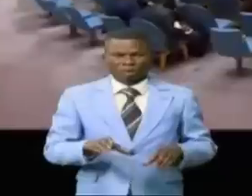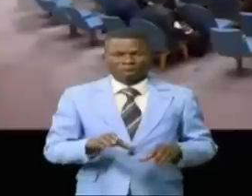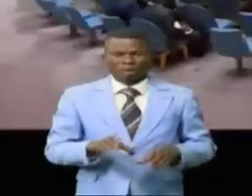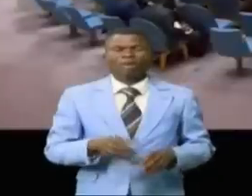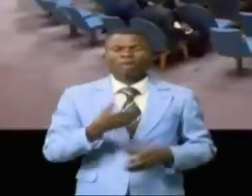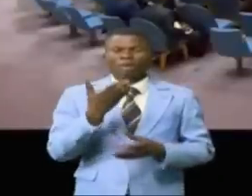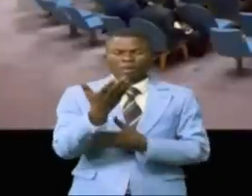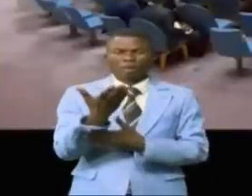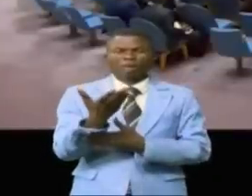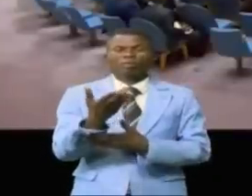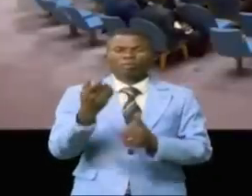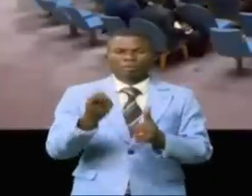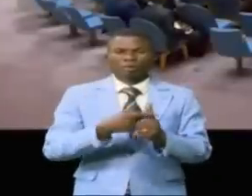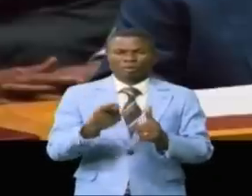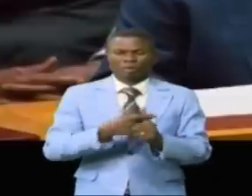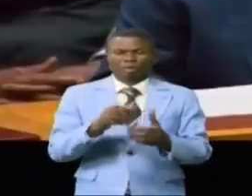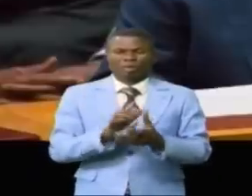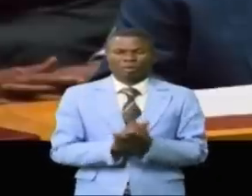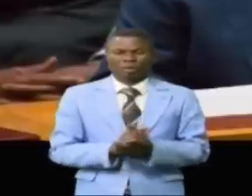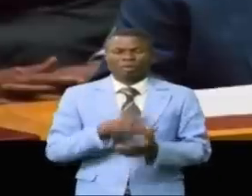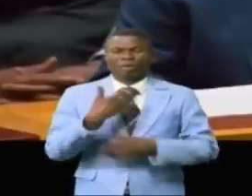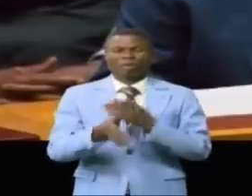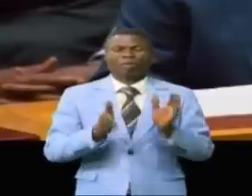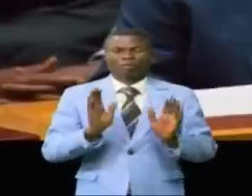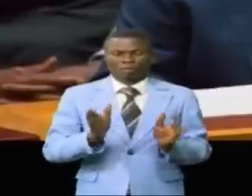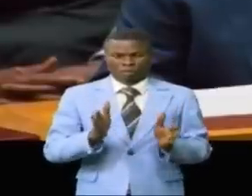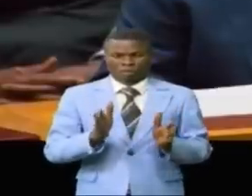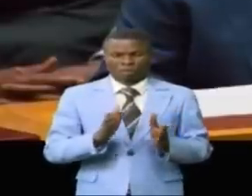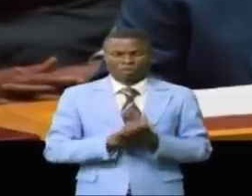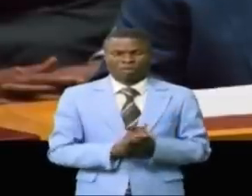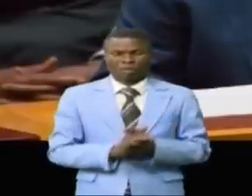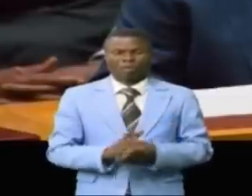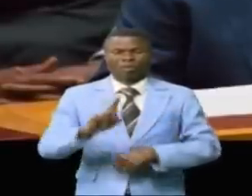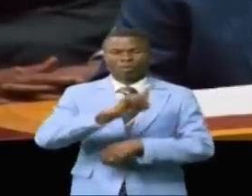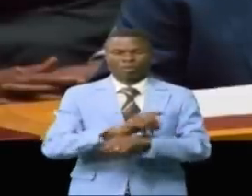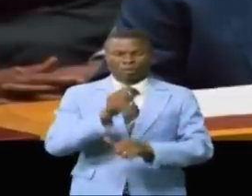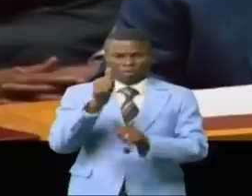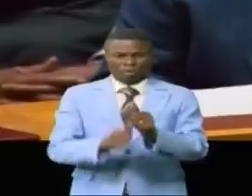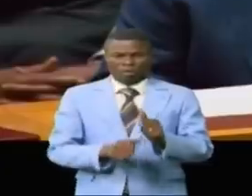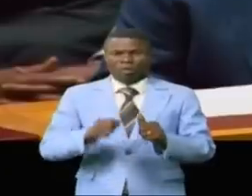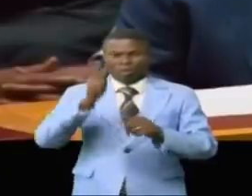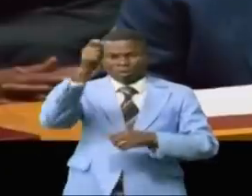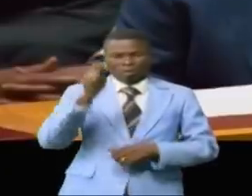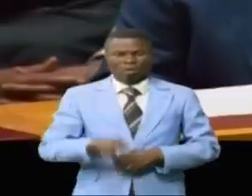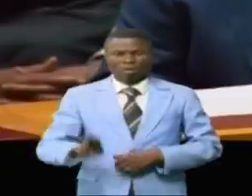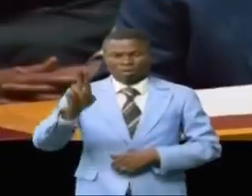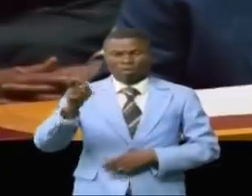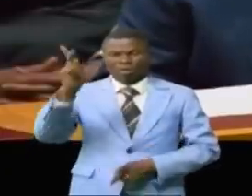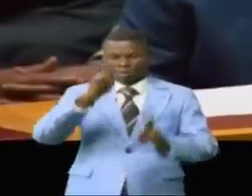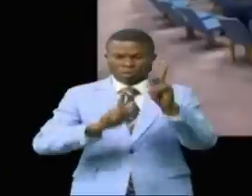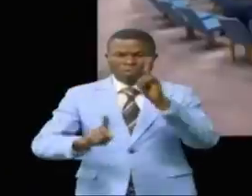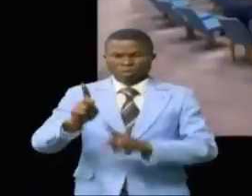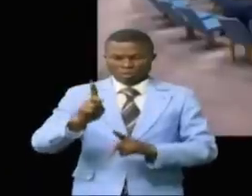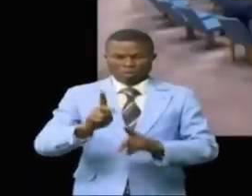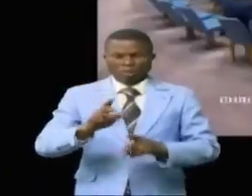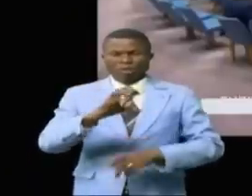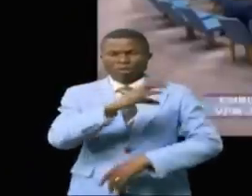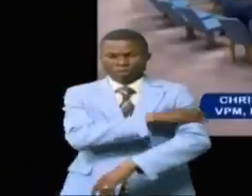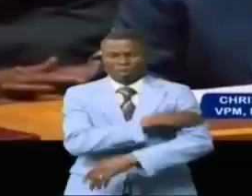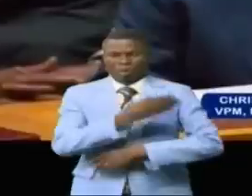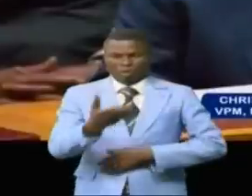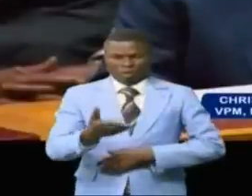préconise 1. Désamorcer la tension toujours croissante entre la MONUSCO et la population civile